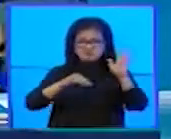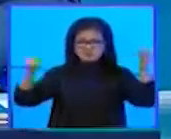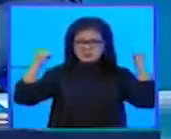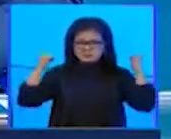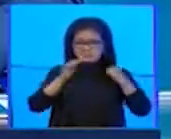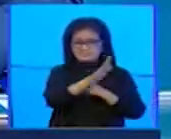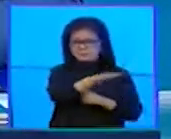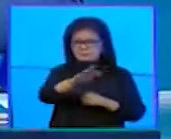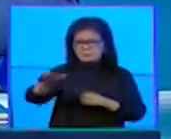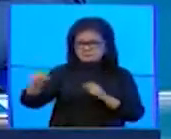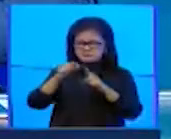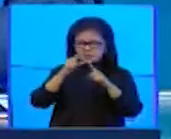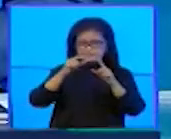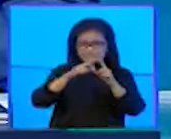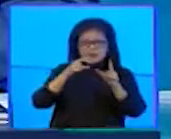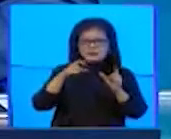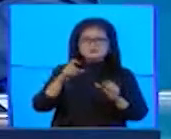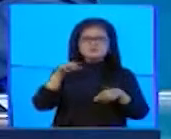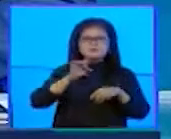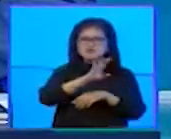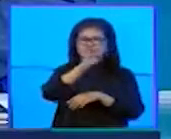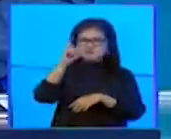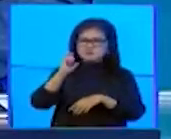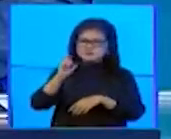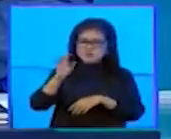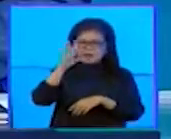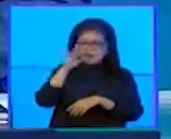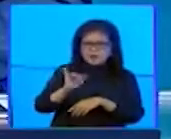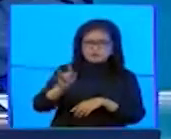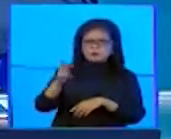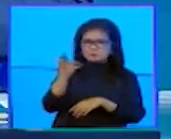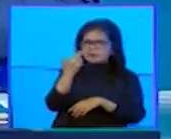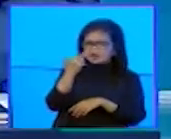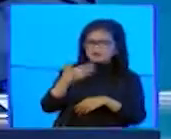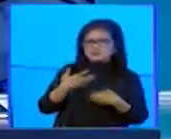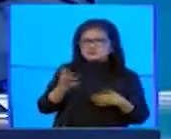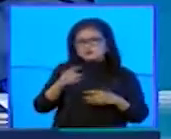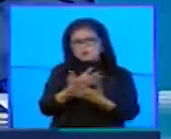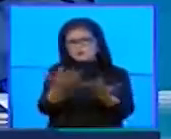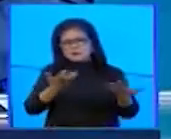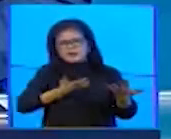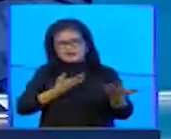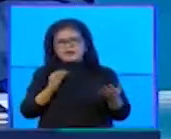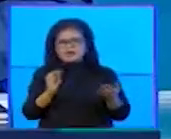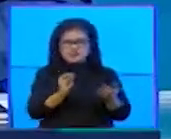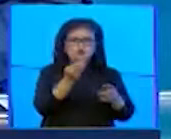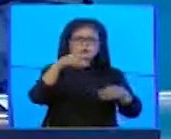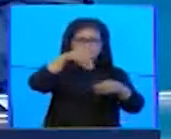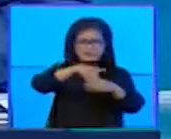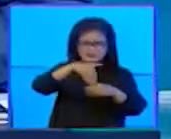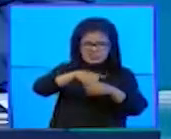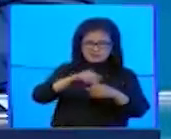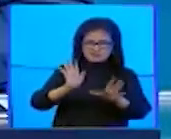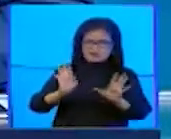di sejumlah TPS. Berbagai cara unik juga dilakukan untuk menarik minat warga menyalurkan hak pilihnya. Tak terkecuali, di